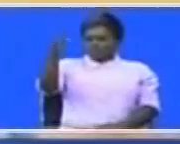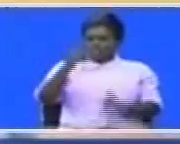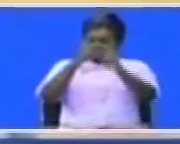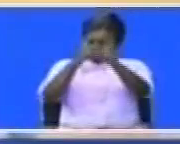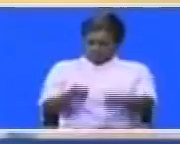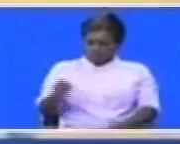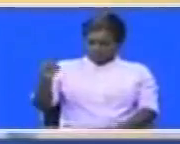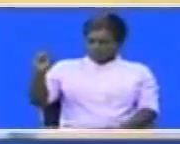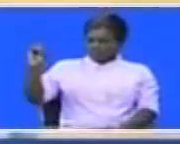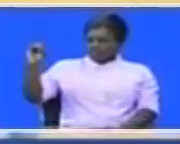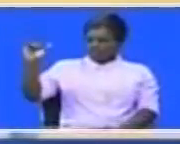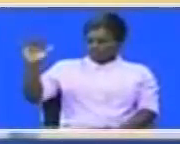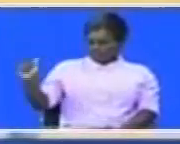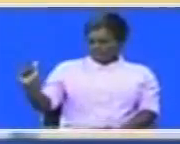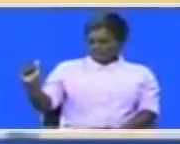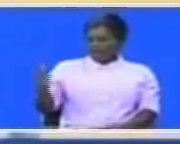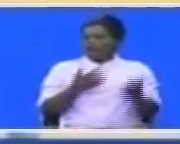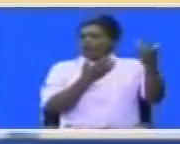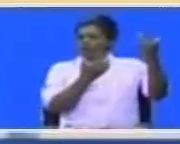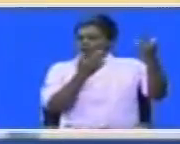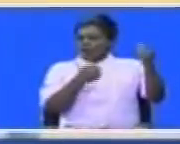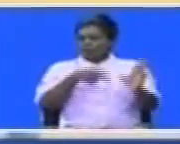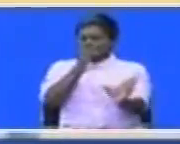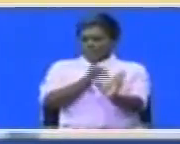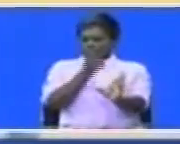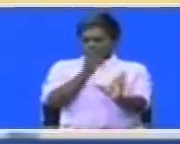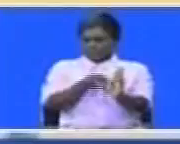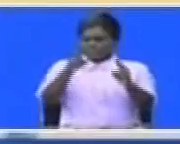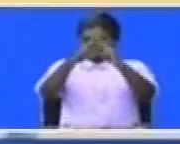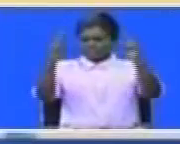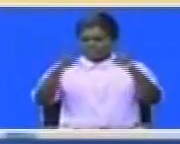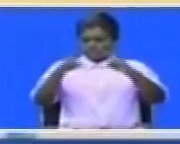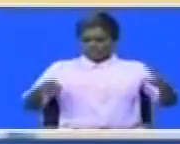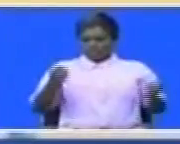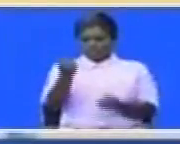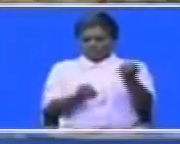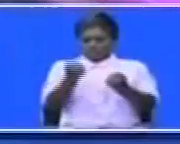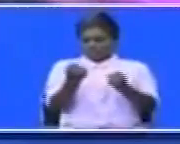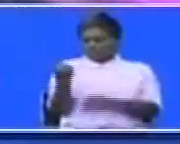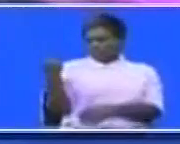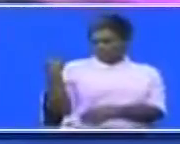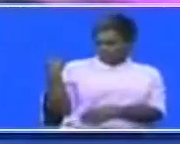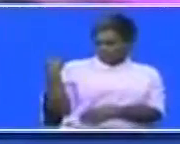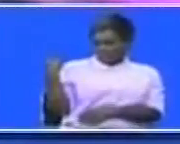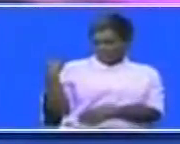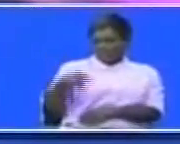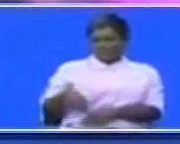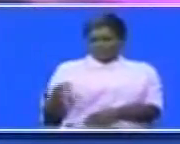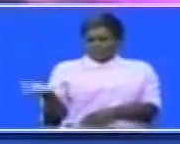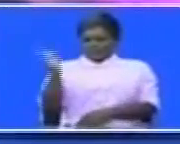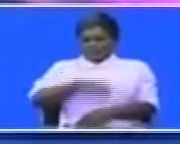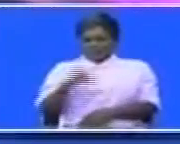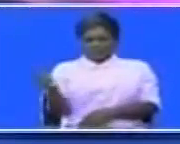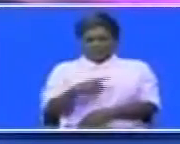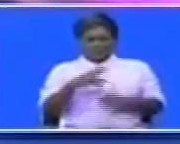Soya mwaka 2013 anatarajia kushiriki mbio za kitaifa za magari humu nchini hivi karibuni. So when I'm back in